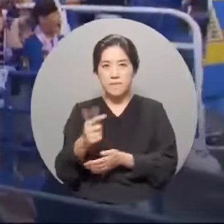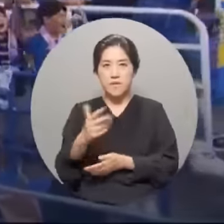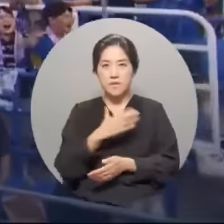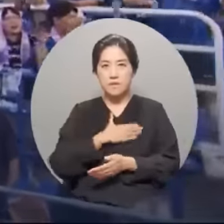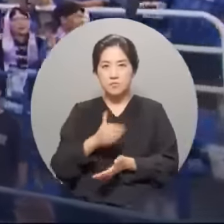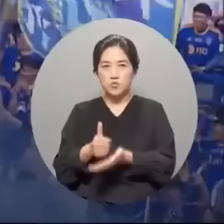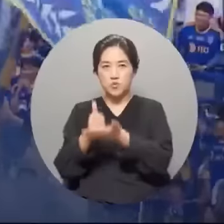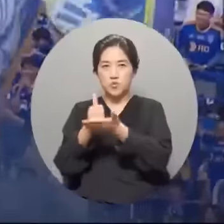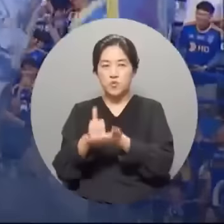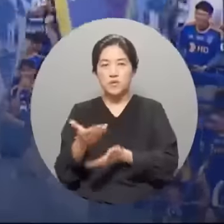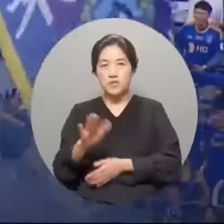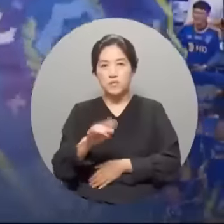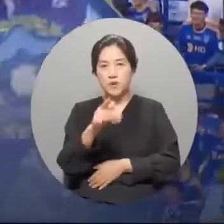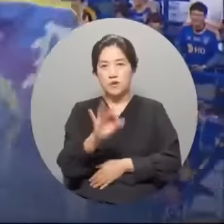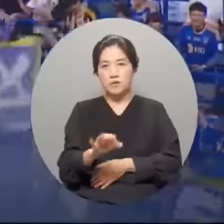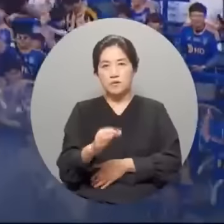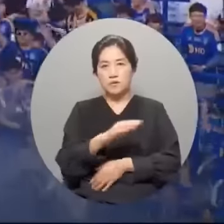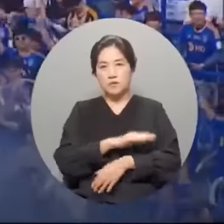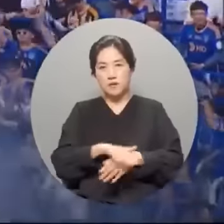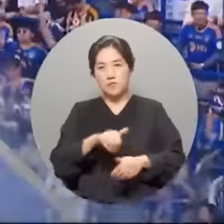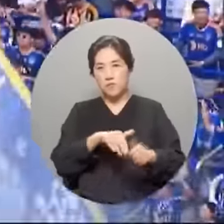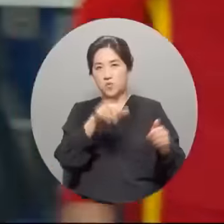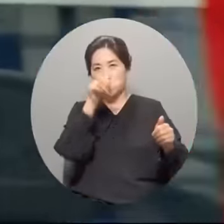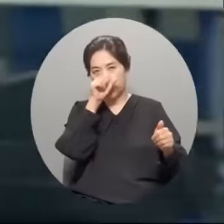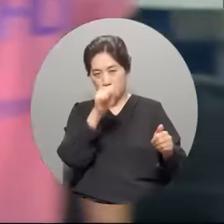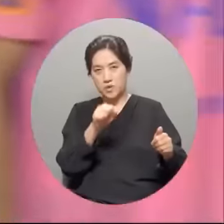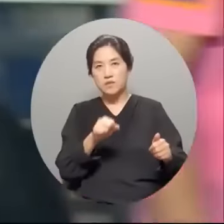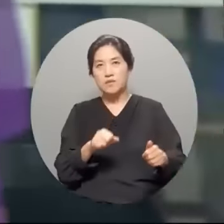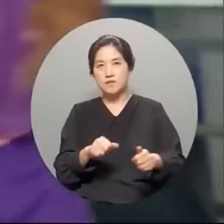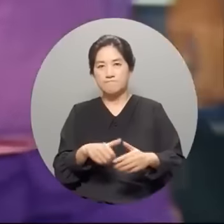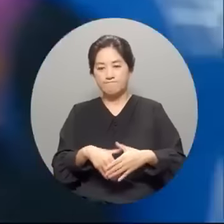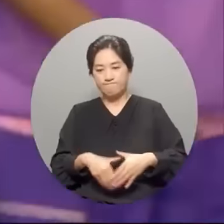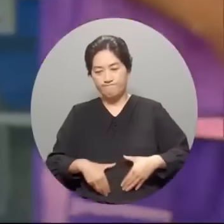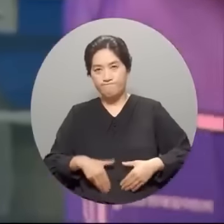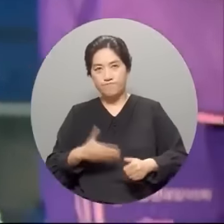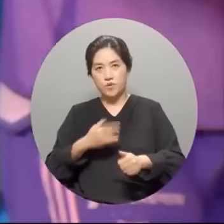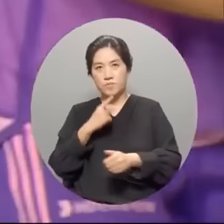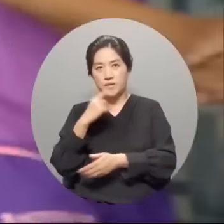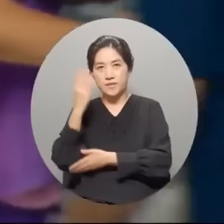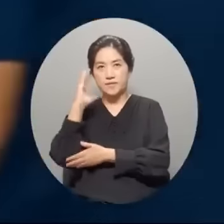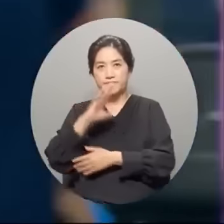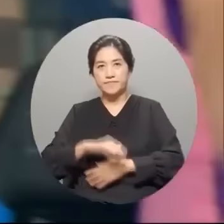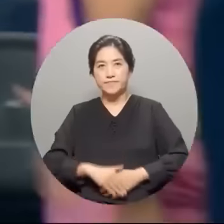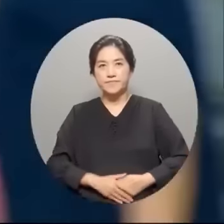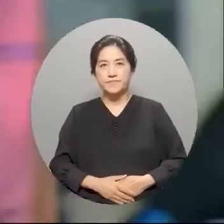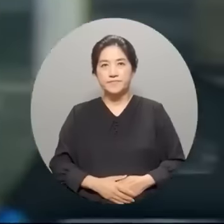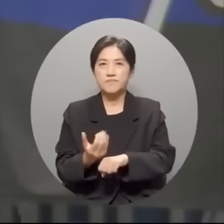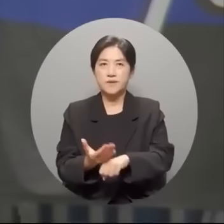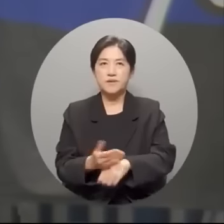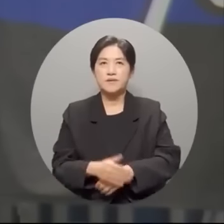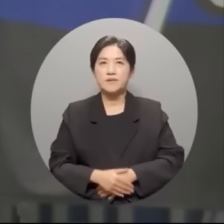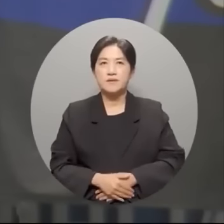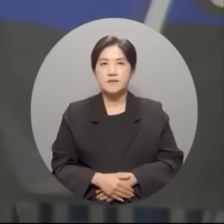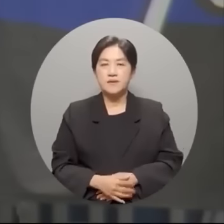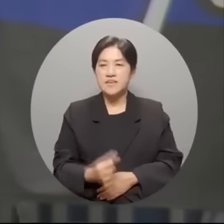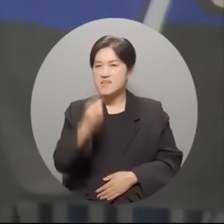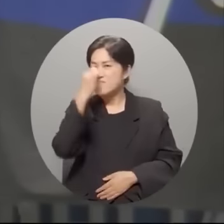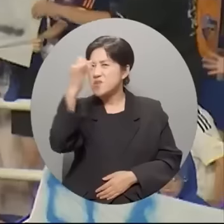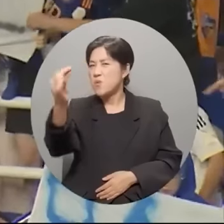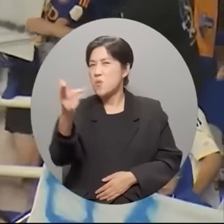감정은 존중하지만 멋지게 보냈으면 한다고 양해를 부탁했습니다. MBC 뉴스 김태훈입니다. 피노키오